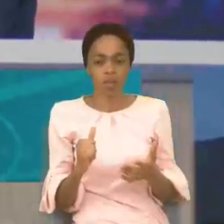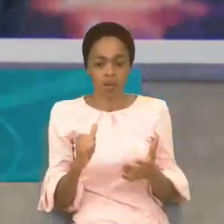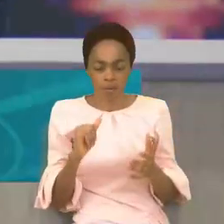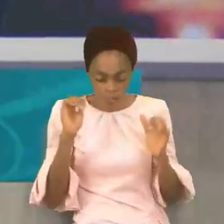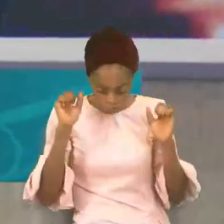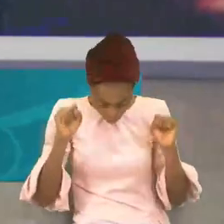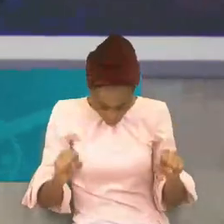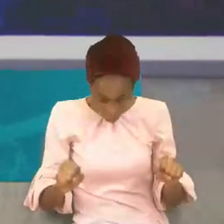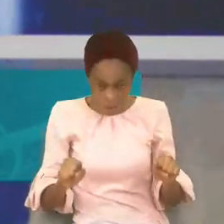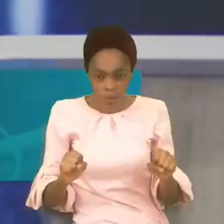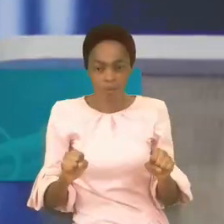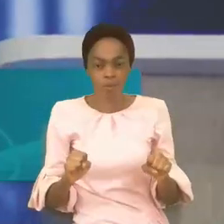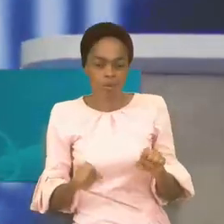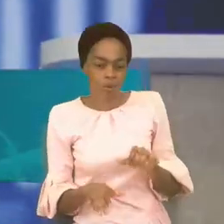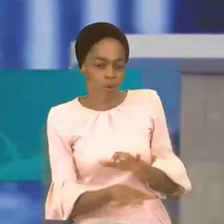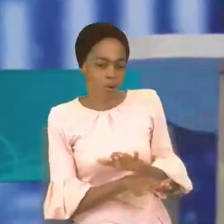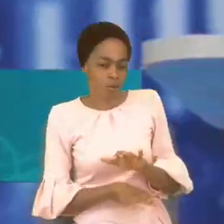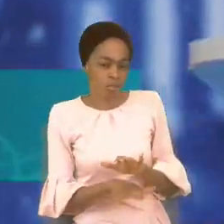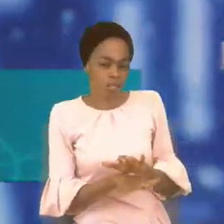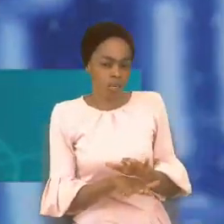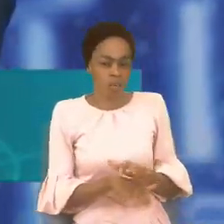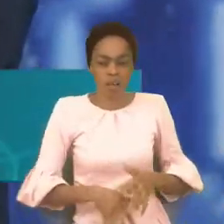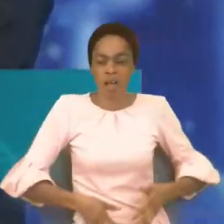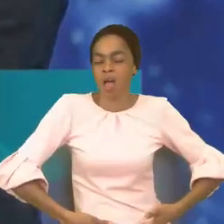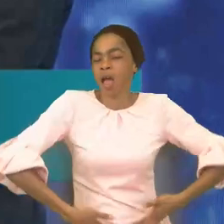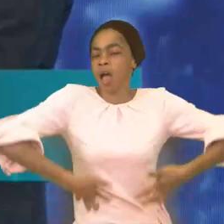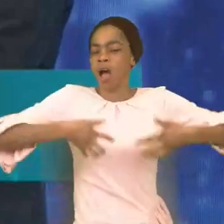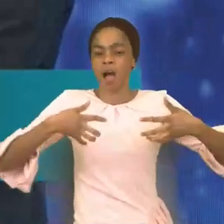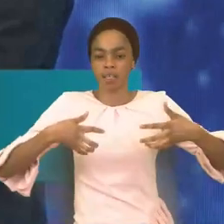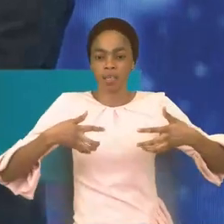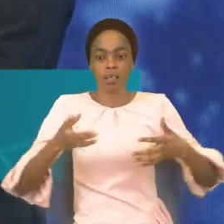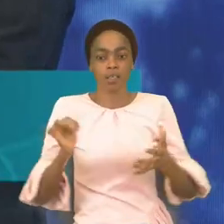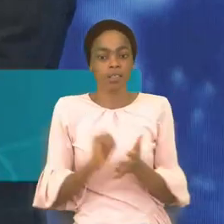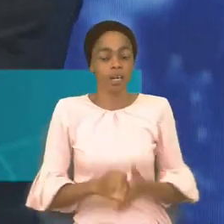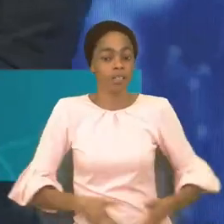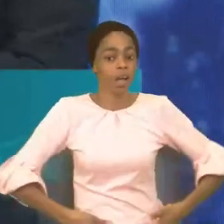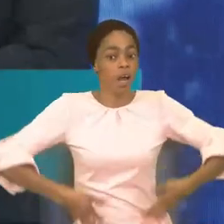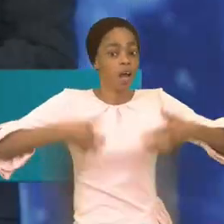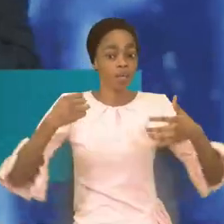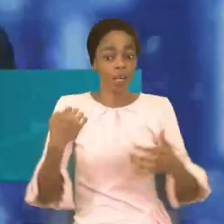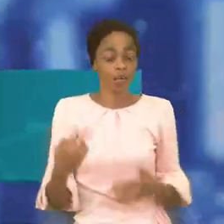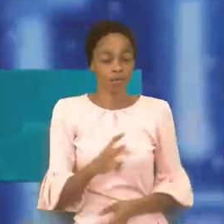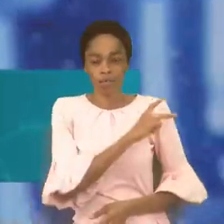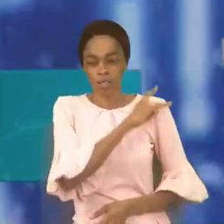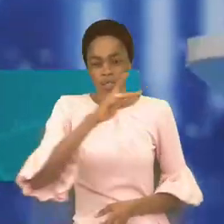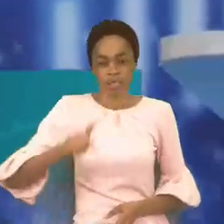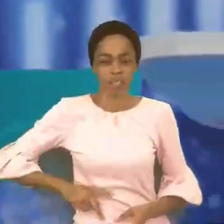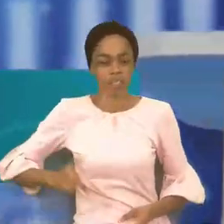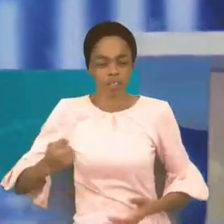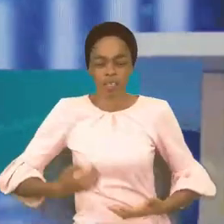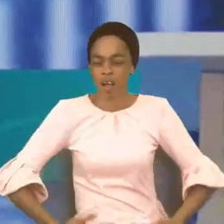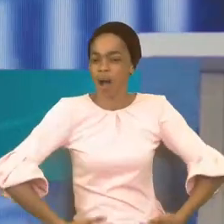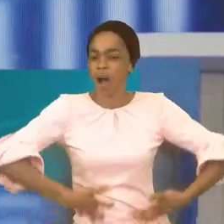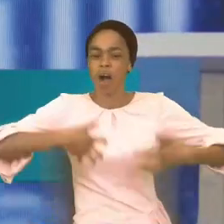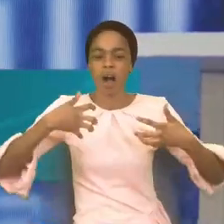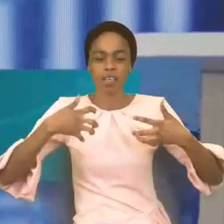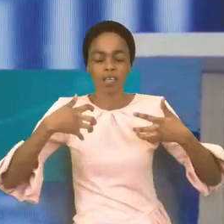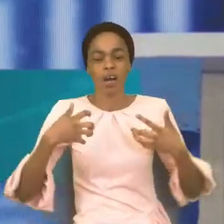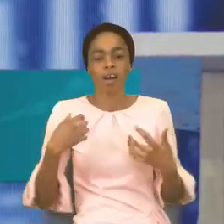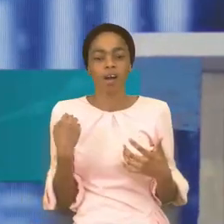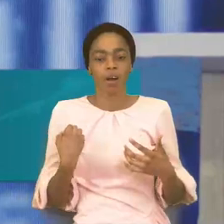qui ne fléchit pas sous la fureur, la colère de Nebuchadnezzar, la colère, la fureur du roi, la colère et